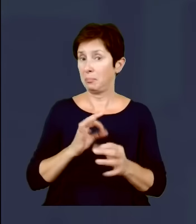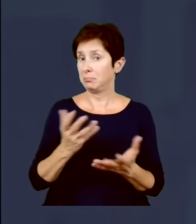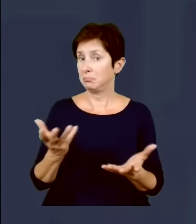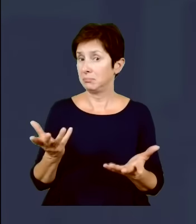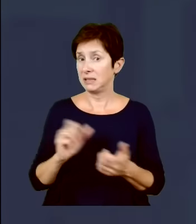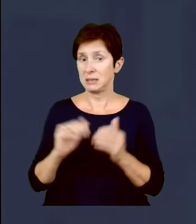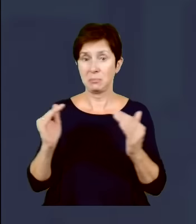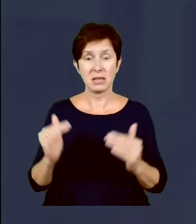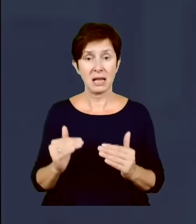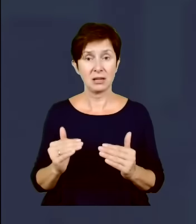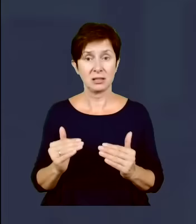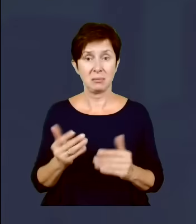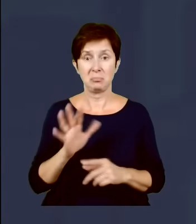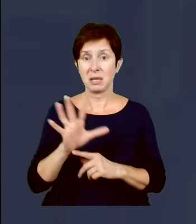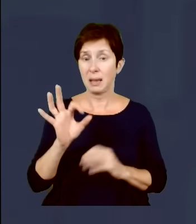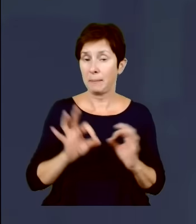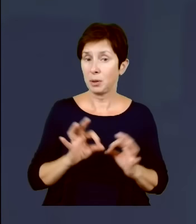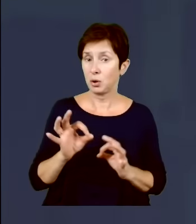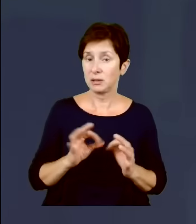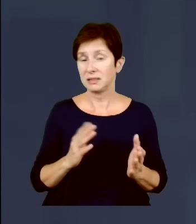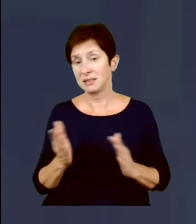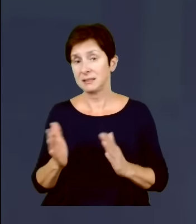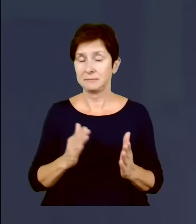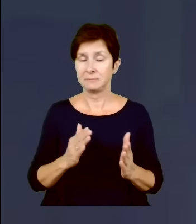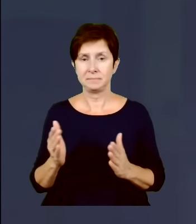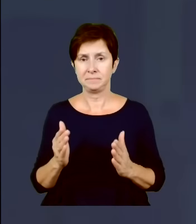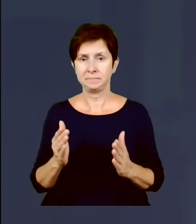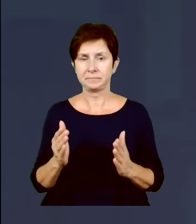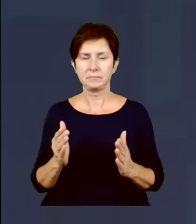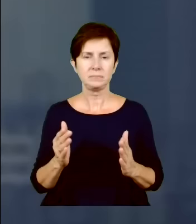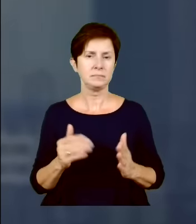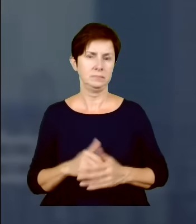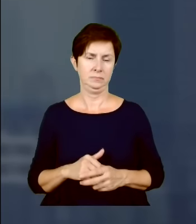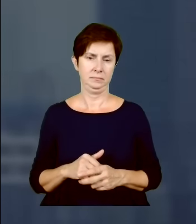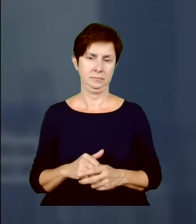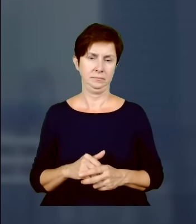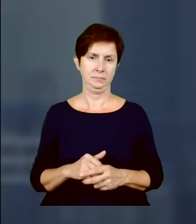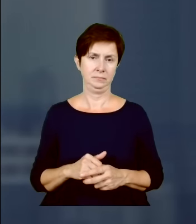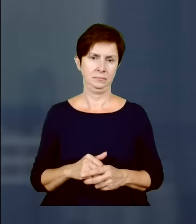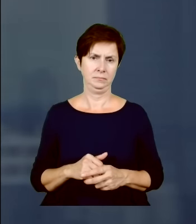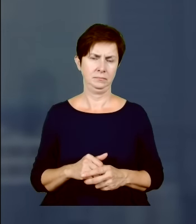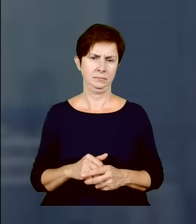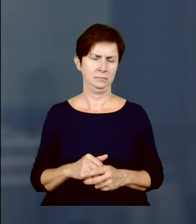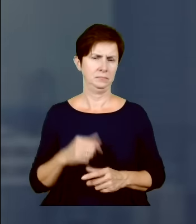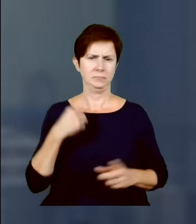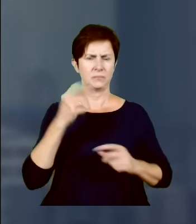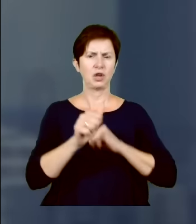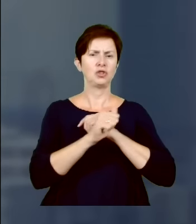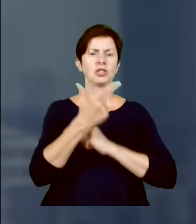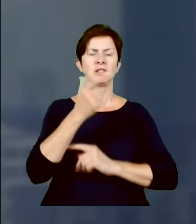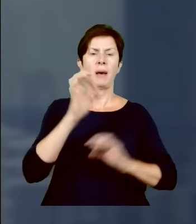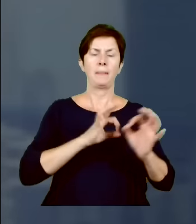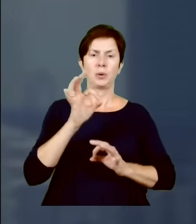mniejsza 15 i to jeszcze też z różnymi ograniczen Polacy nie zobaczą 62 Polaków dla SUP